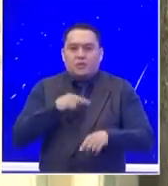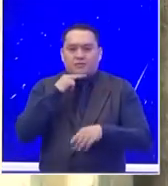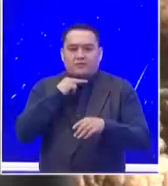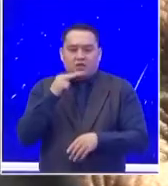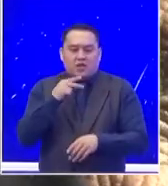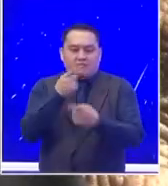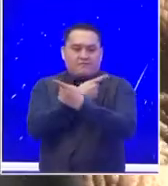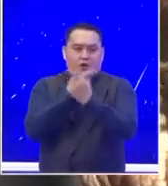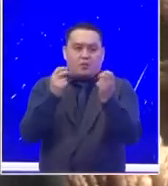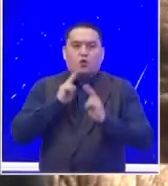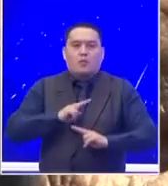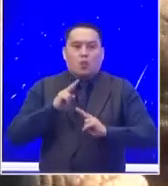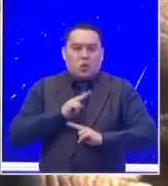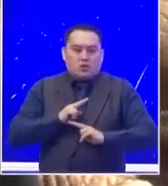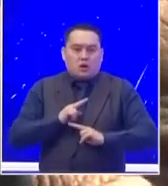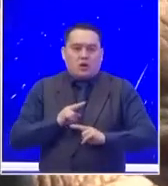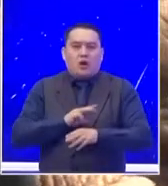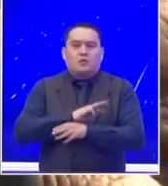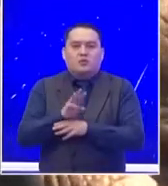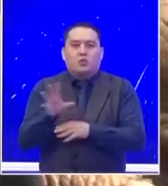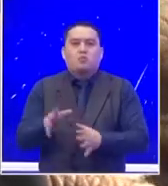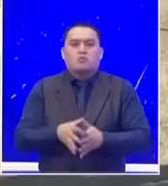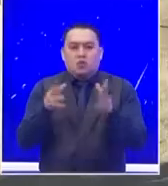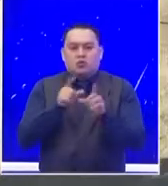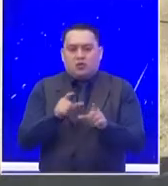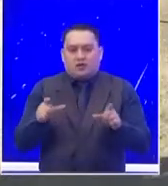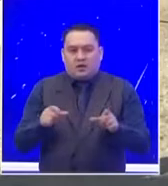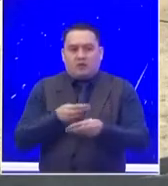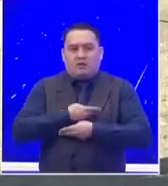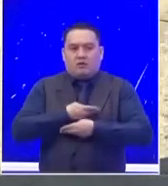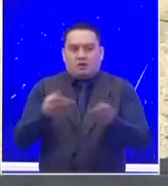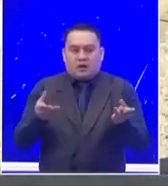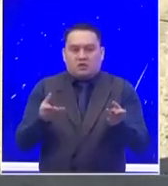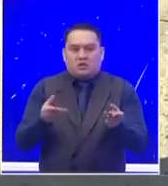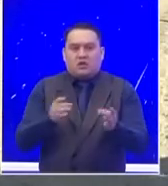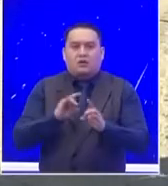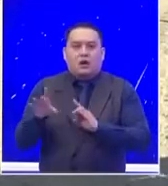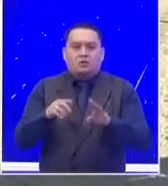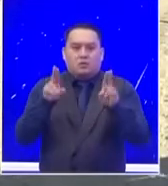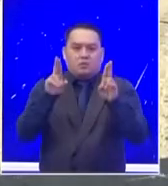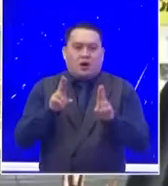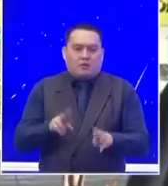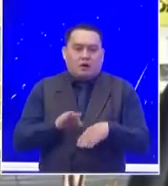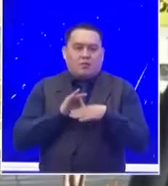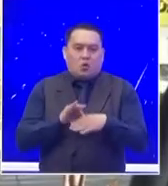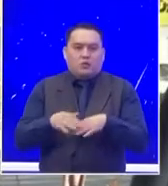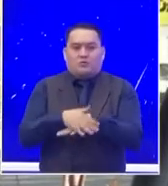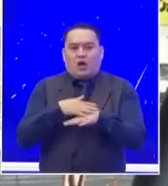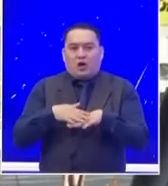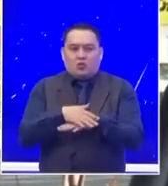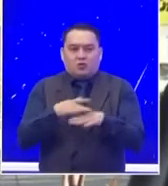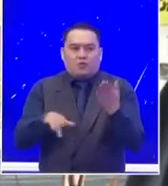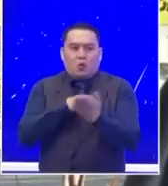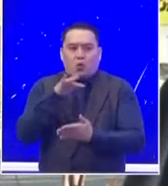делается на информационную работу. Чтобы охватить большое количество человек, раздача листовок и разъяснение правил проводится в густонаселенных